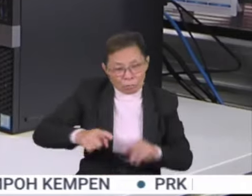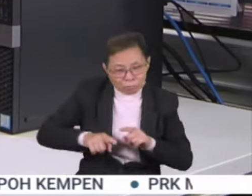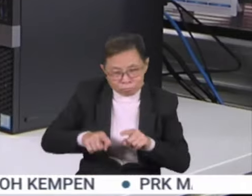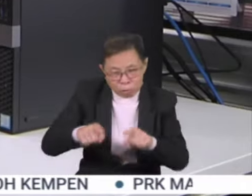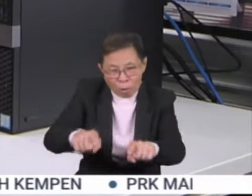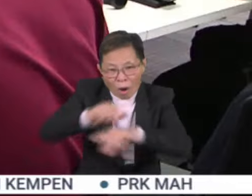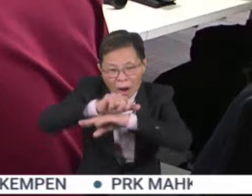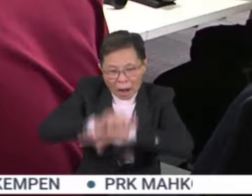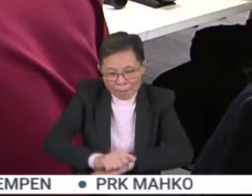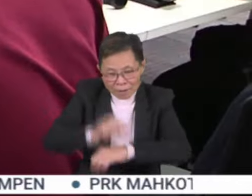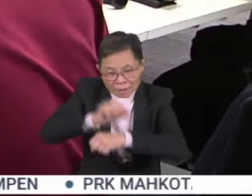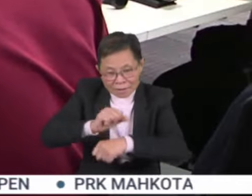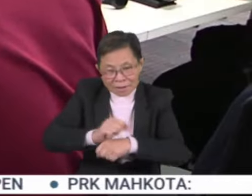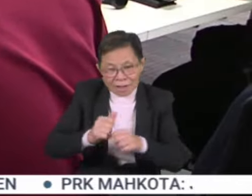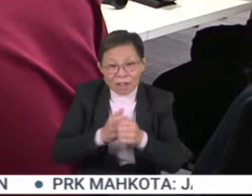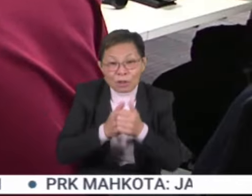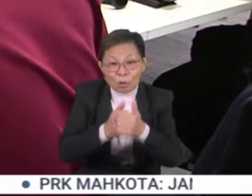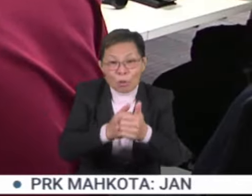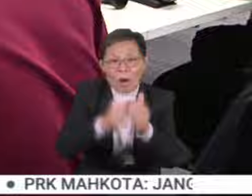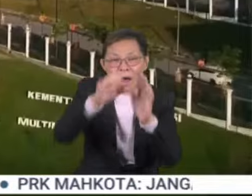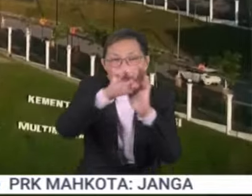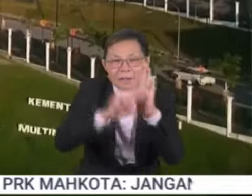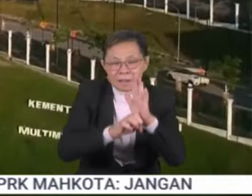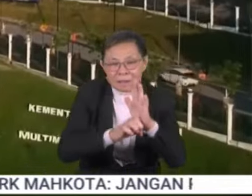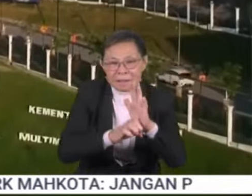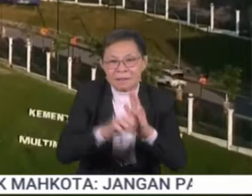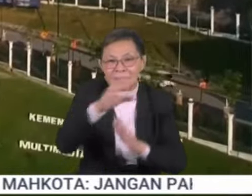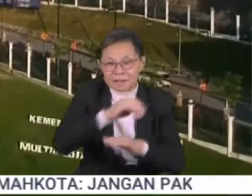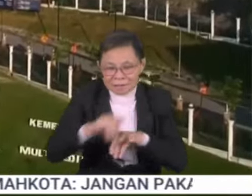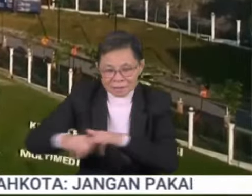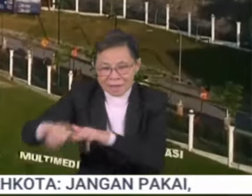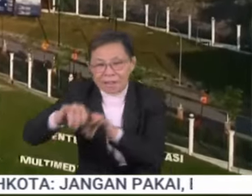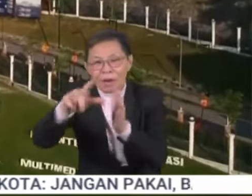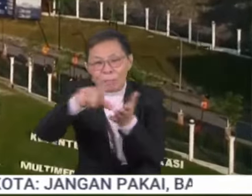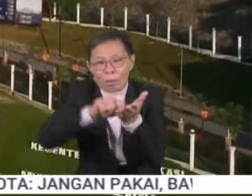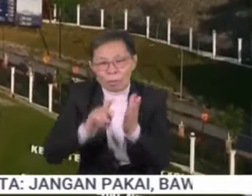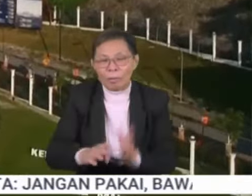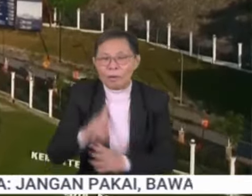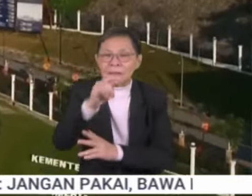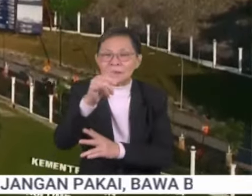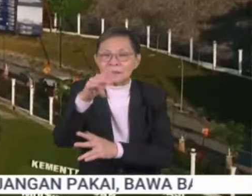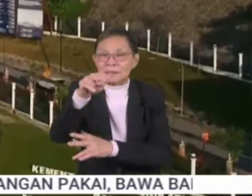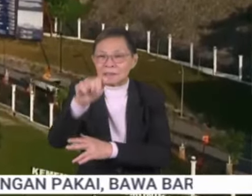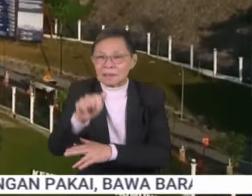seiring amalan kerja mengikut etika dan standard kewartawanan. Tina Ramah, RTM.